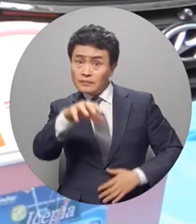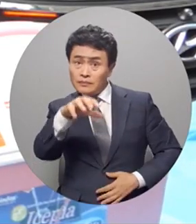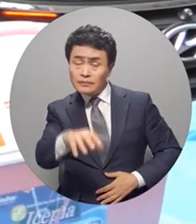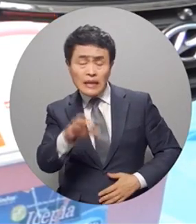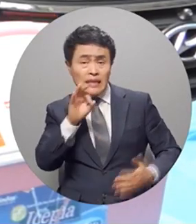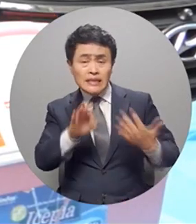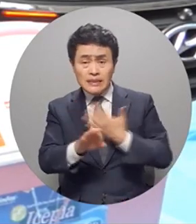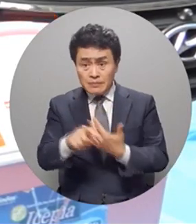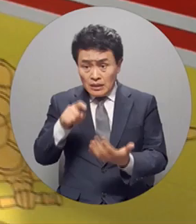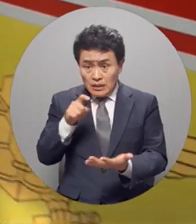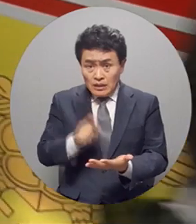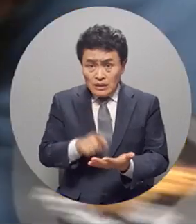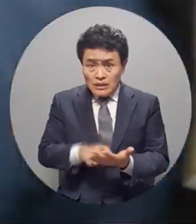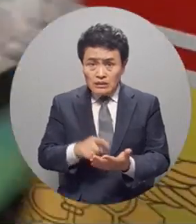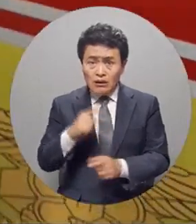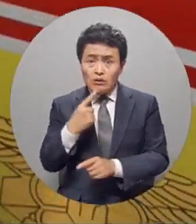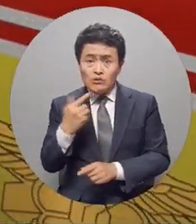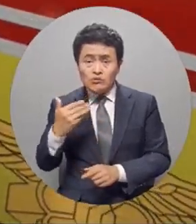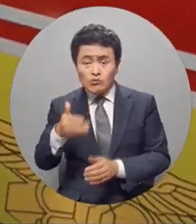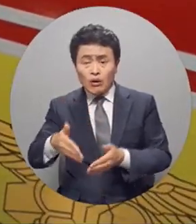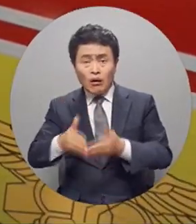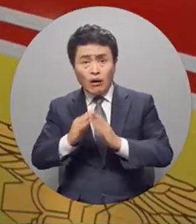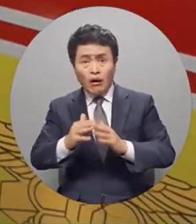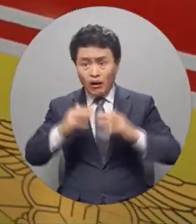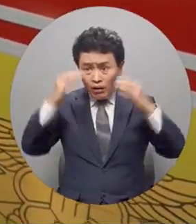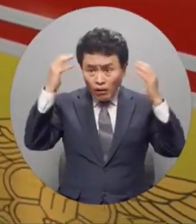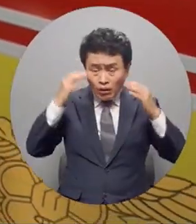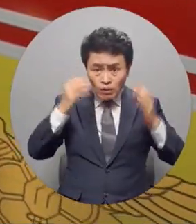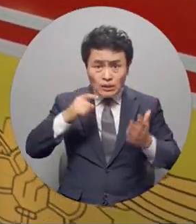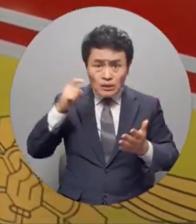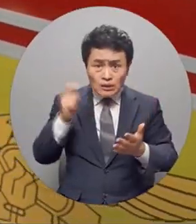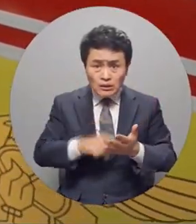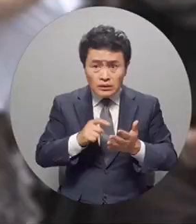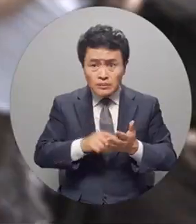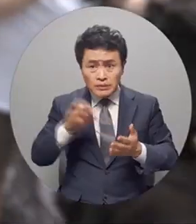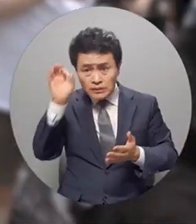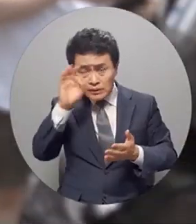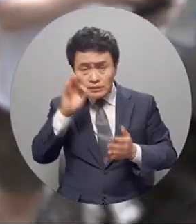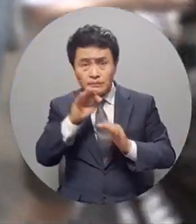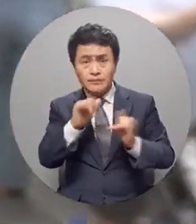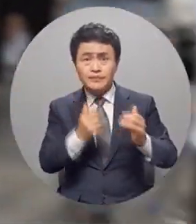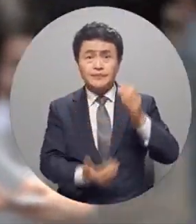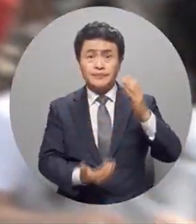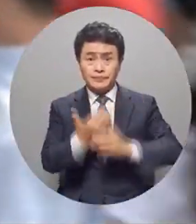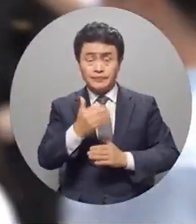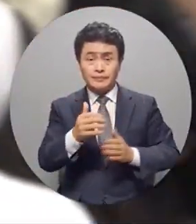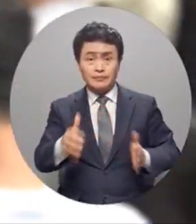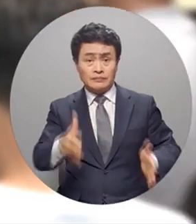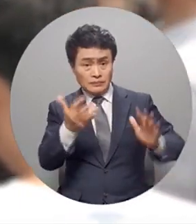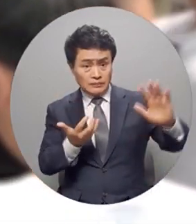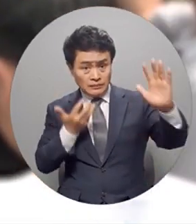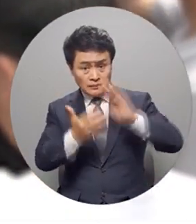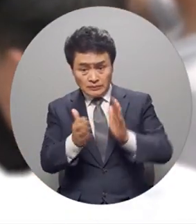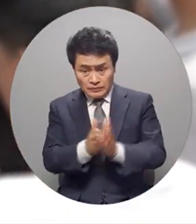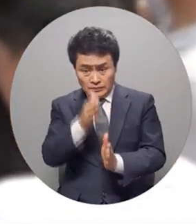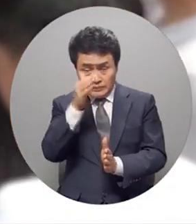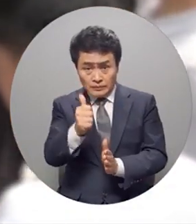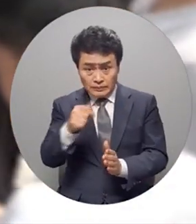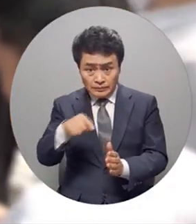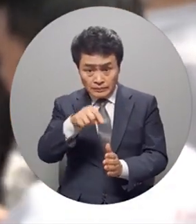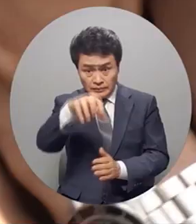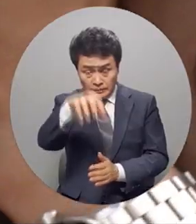임시 의료소까지 세워지고 무더위에 응급차를 찾는 사람도 생겨났습니다. 본사를 찾은 본부장이 현장